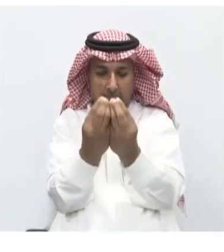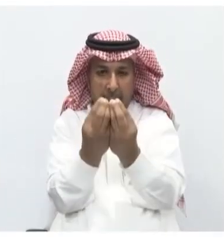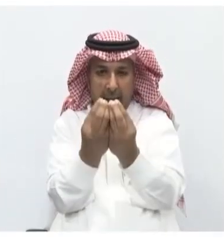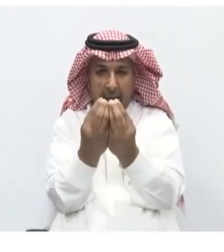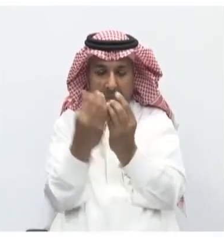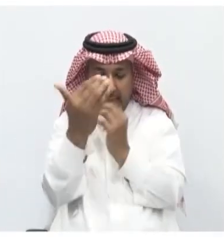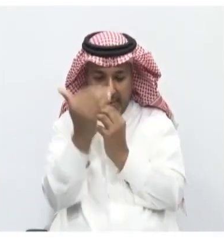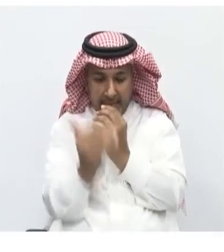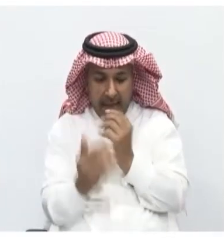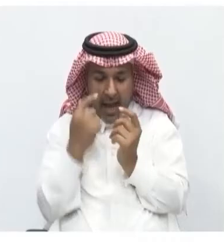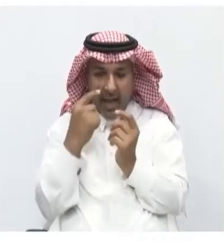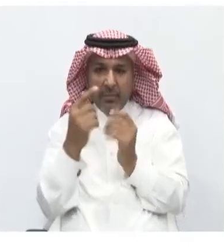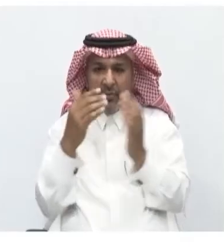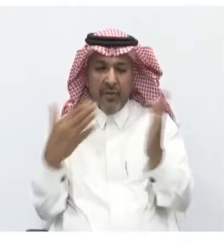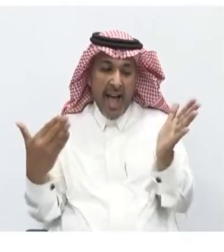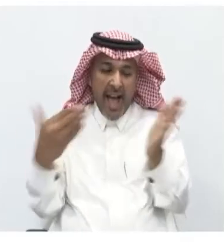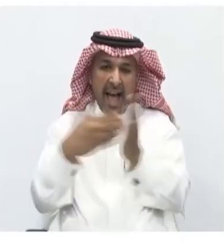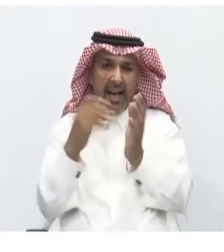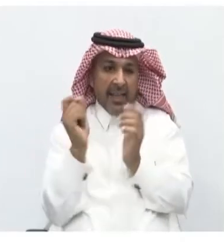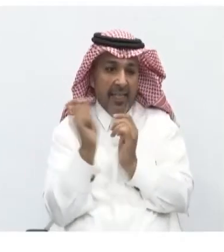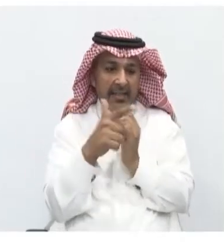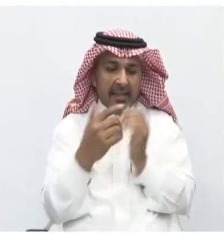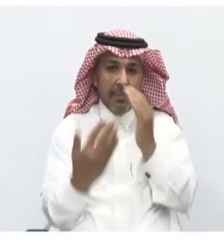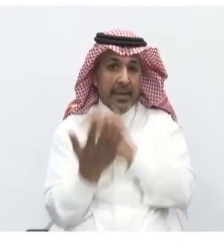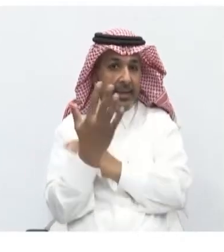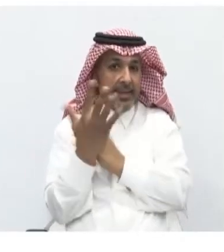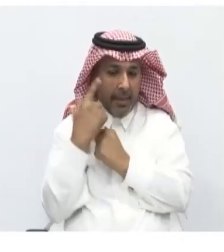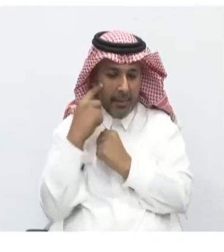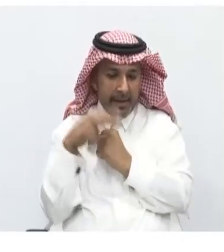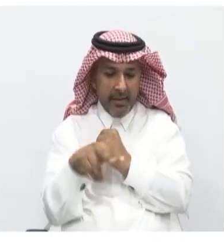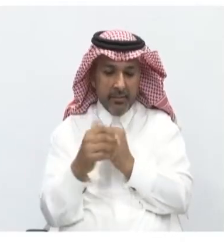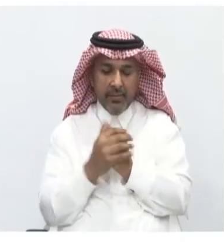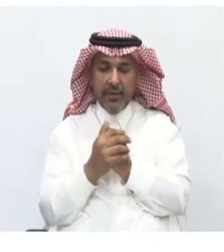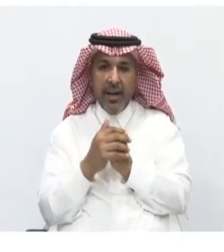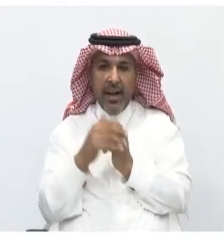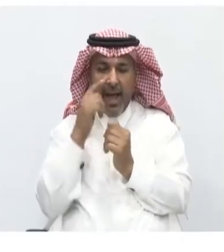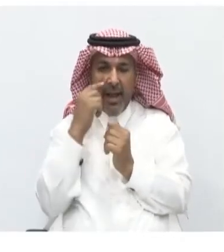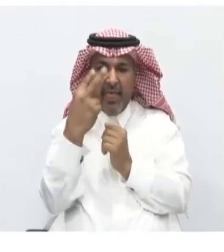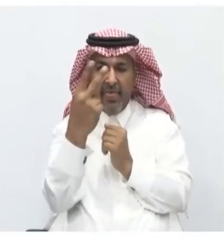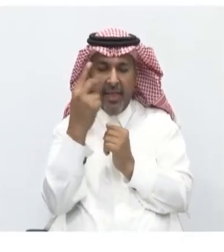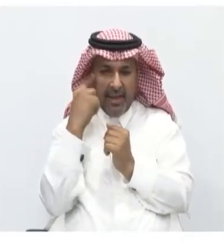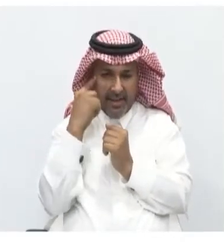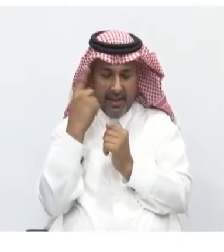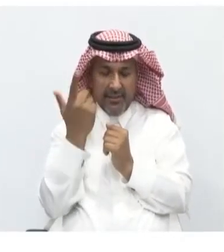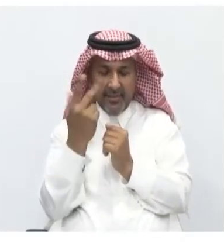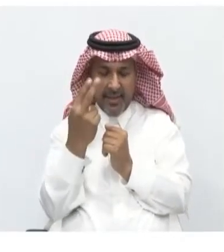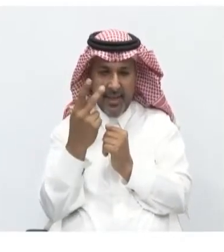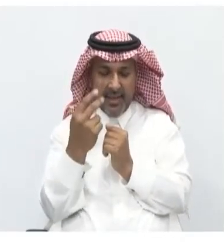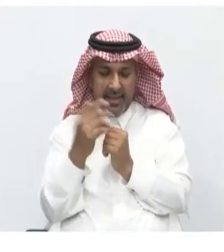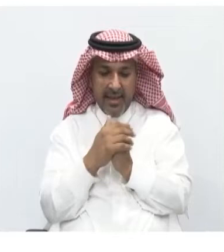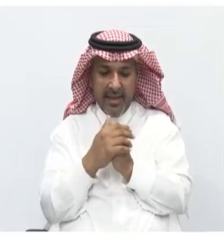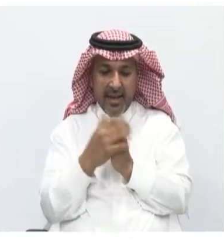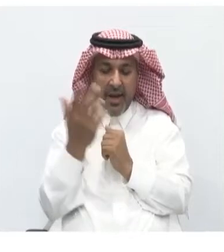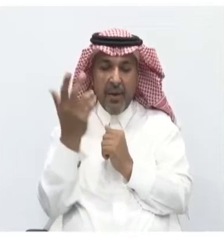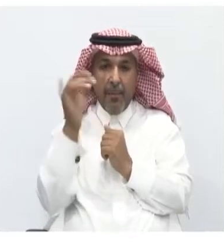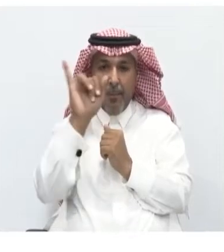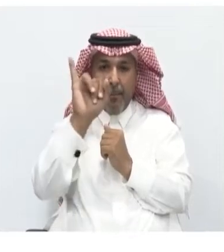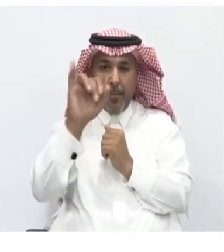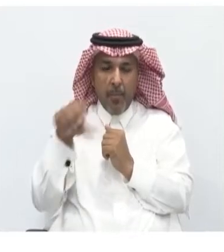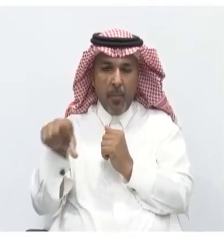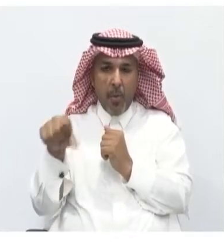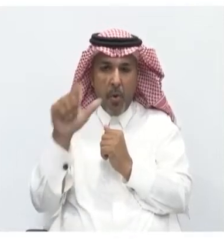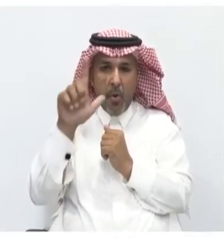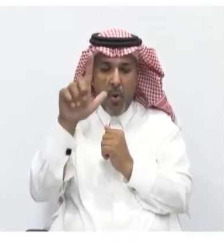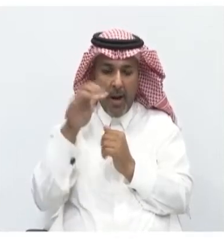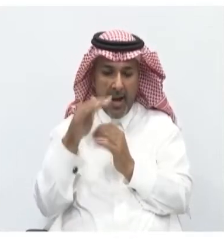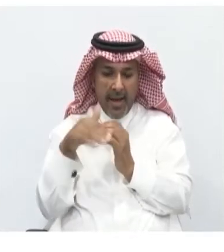مول ضرب الكسر هنا البسط فيه هو الكتله الموليه لاكسيد الحديد